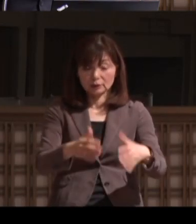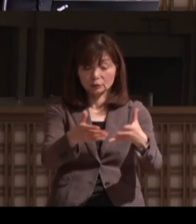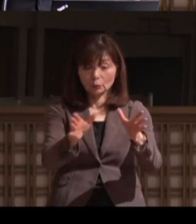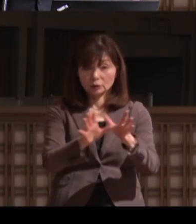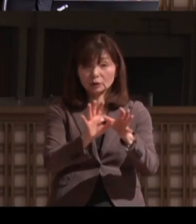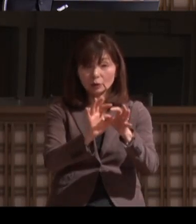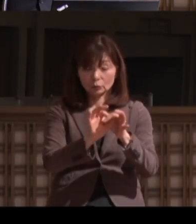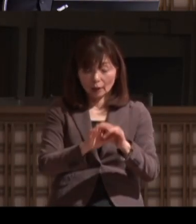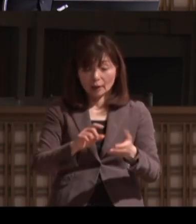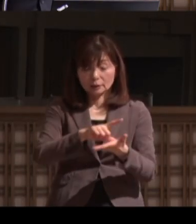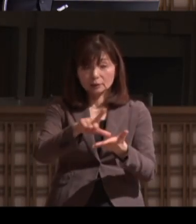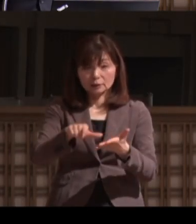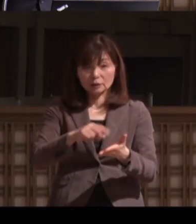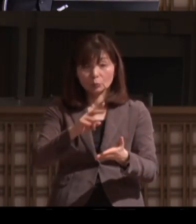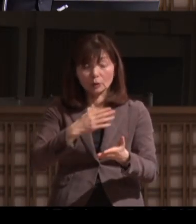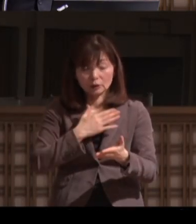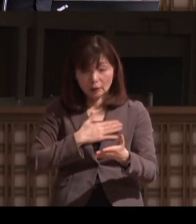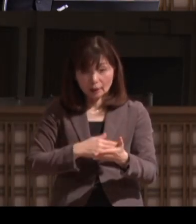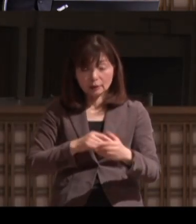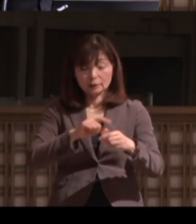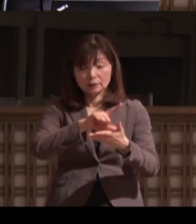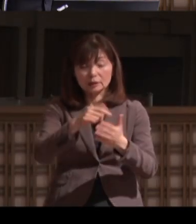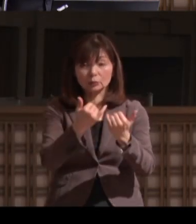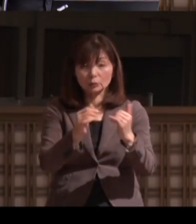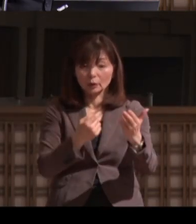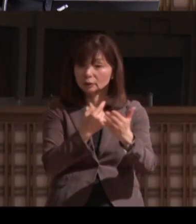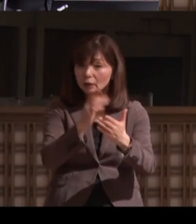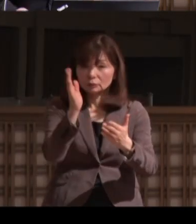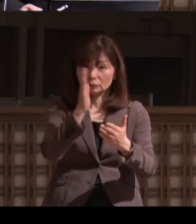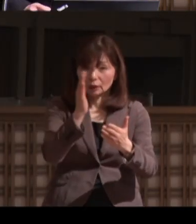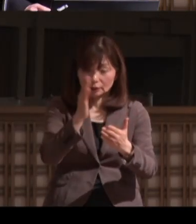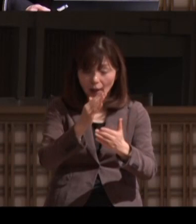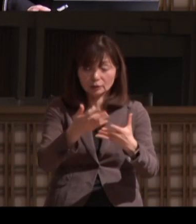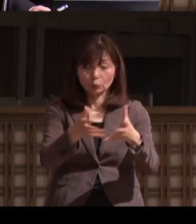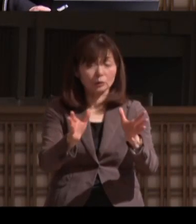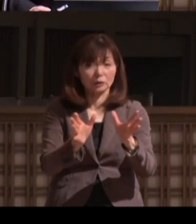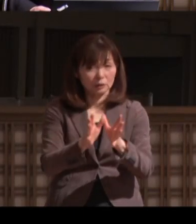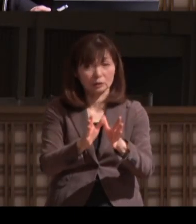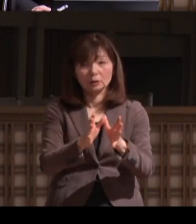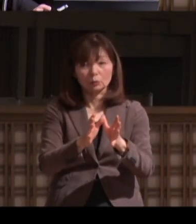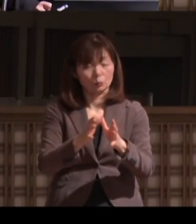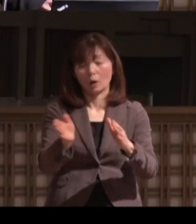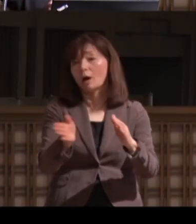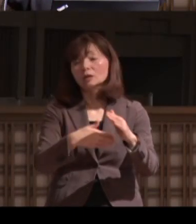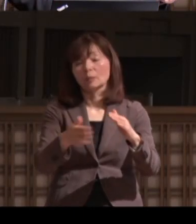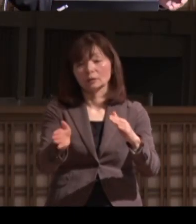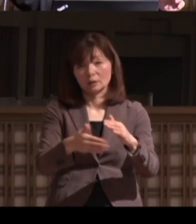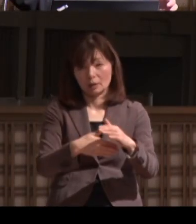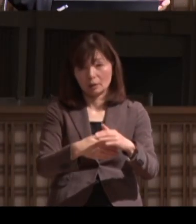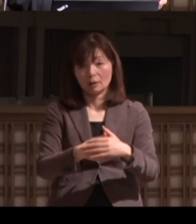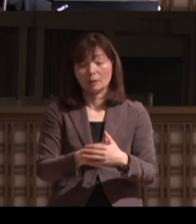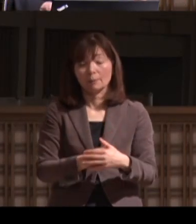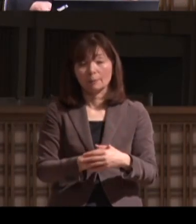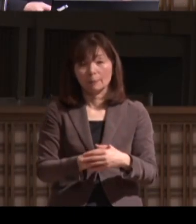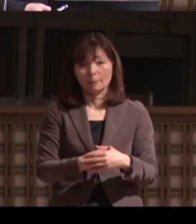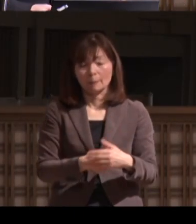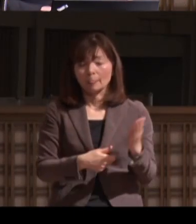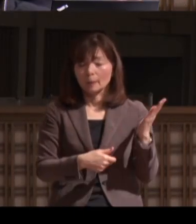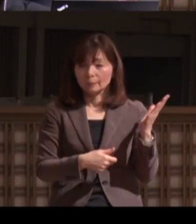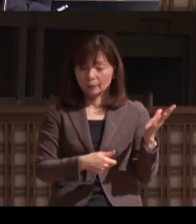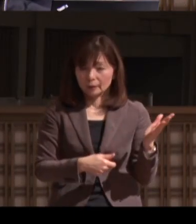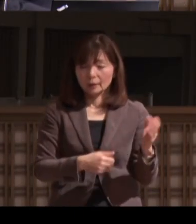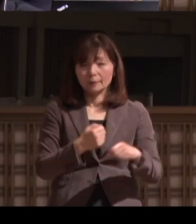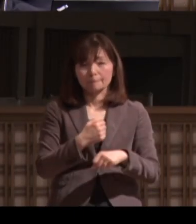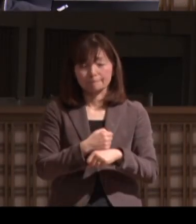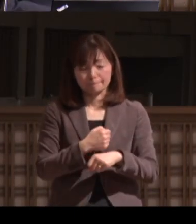地域の三角がないえ地域運営組織などありえないんですよねでここで色々苦しい問題